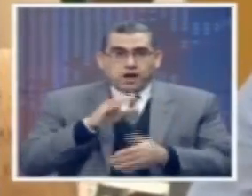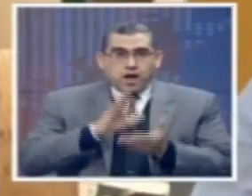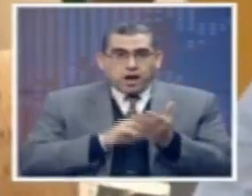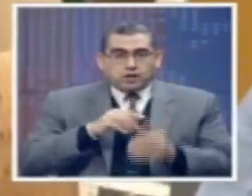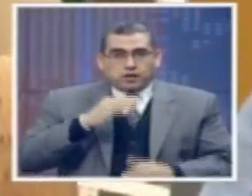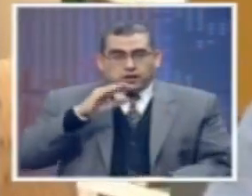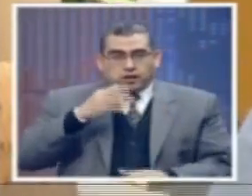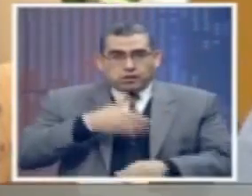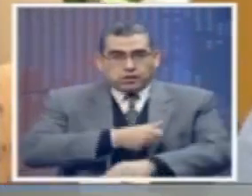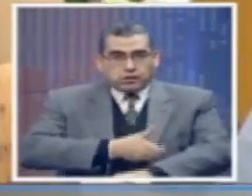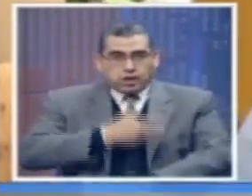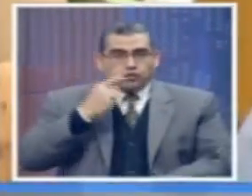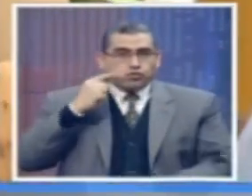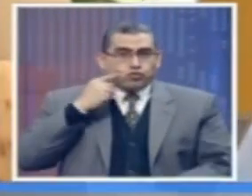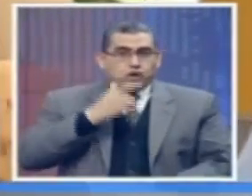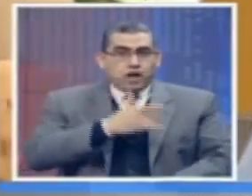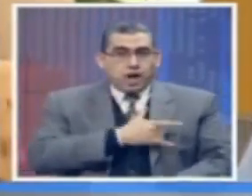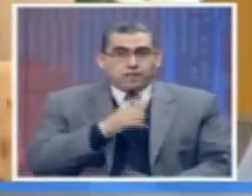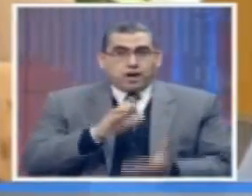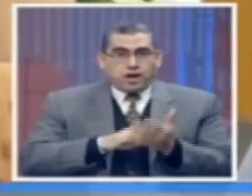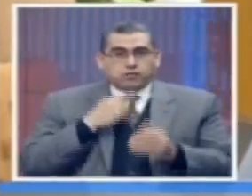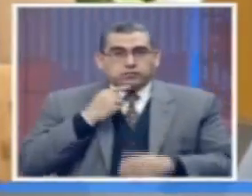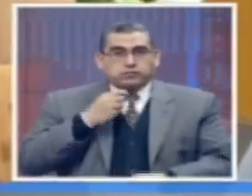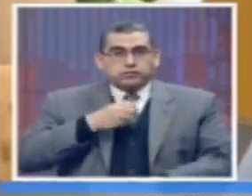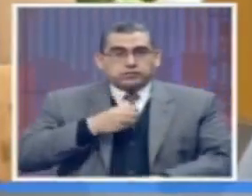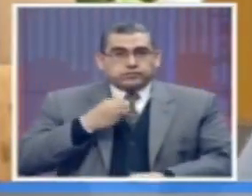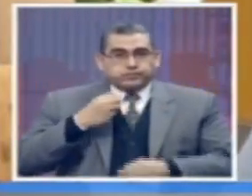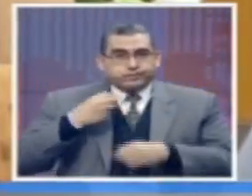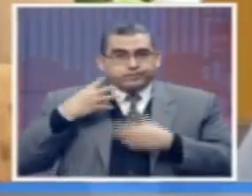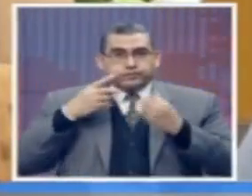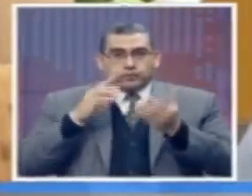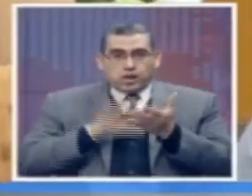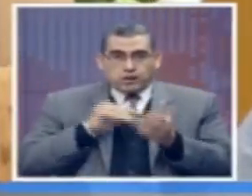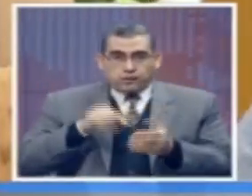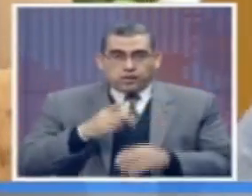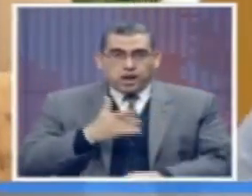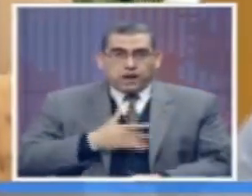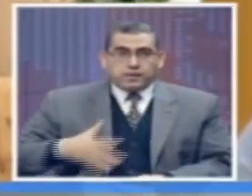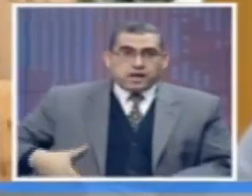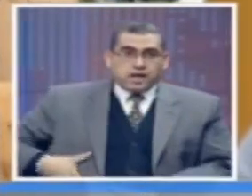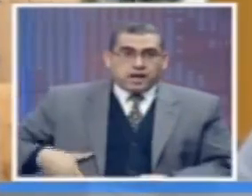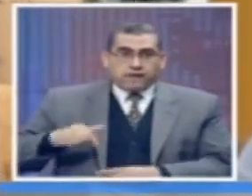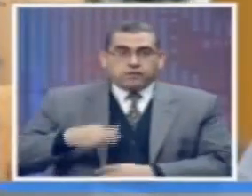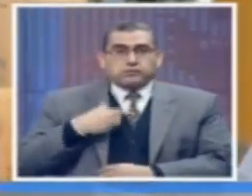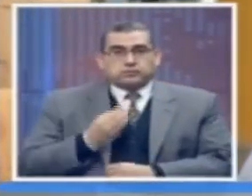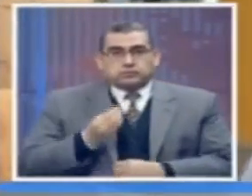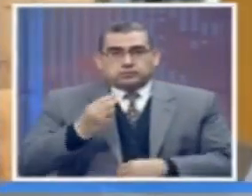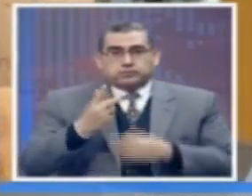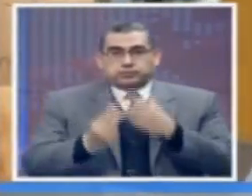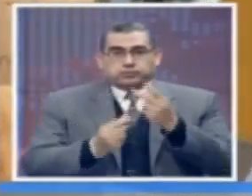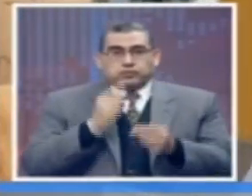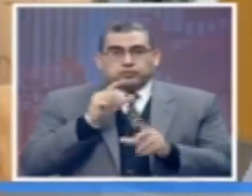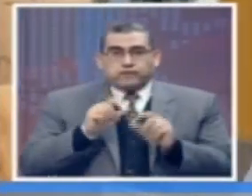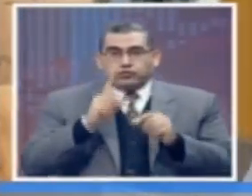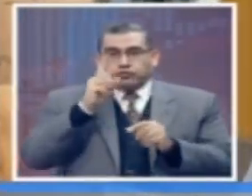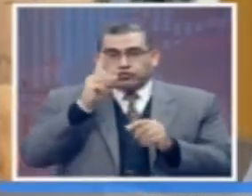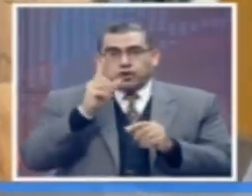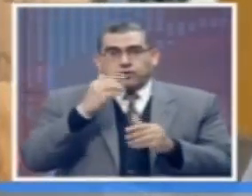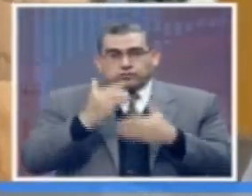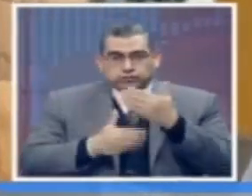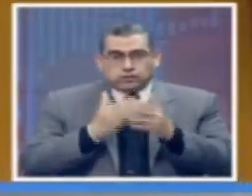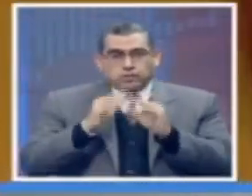الضغط والسكر والقلب والأورام وأمراض ومرضى الكلى، وإن شاء الله بإذن الله التطعيم يغطي